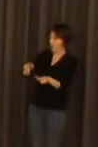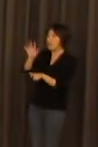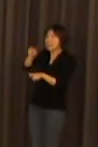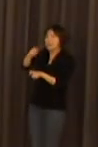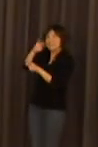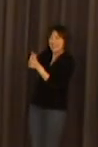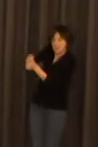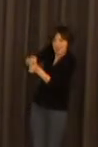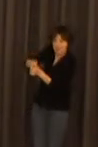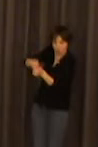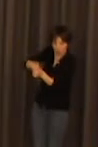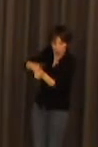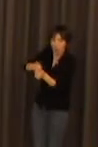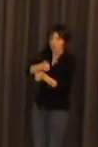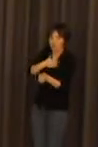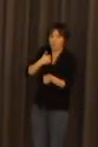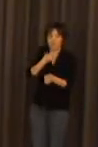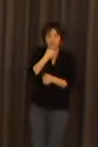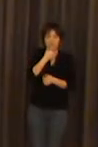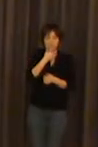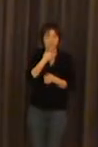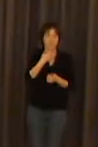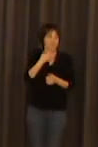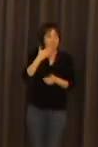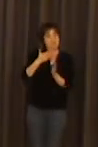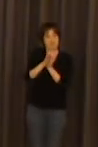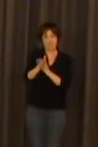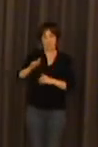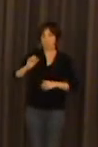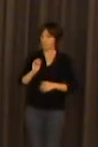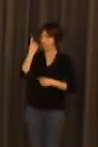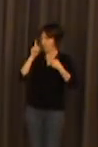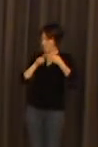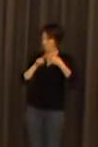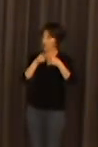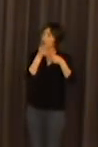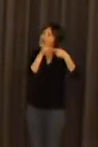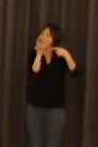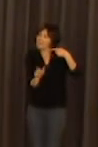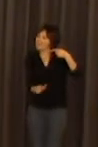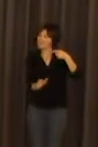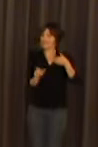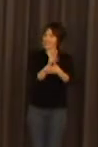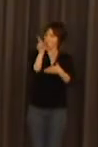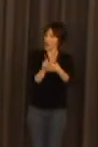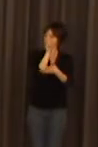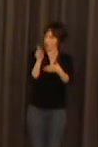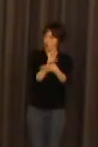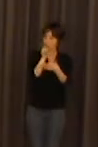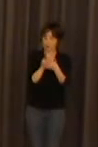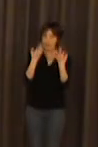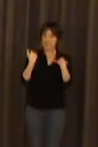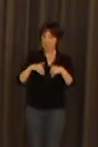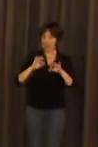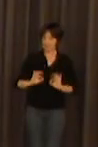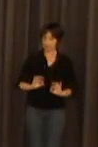tenir, com deia abans, un lèxic i un diccionari que en un moment determinat, després d'haver fet